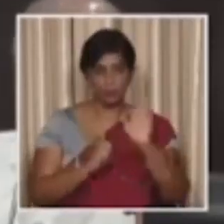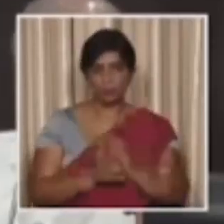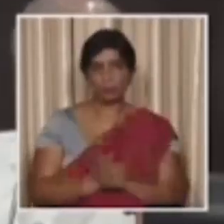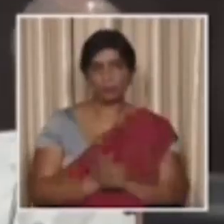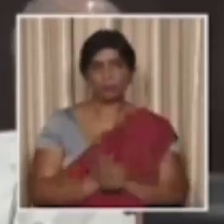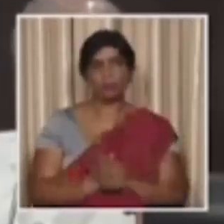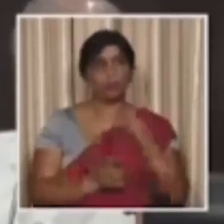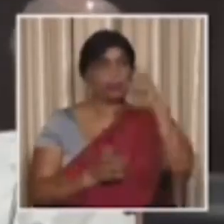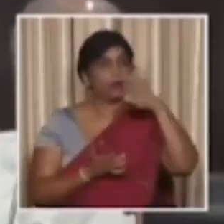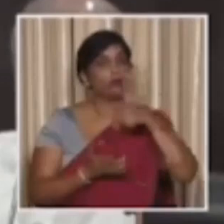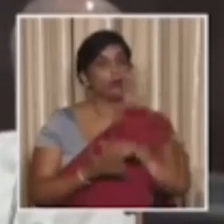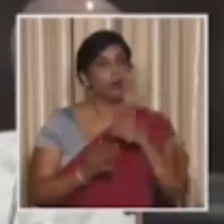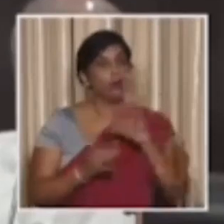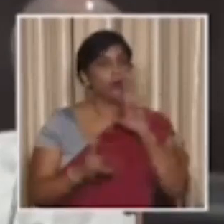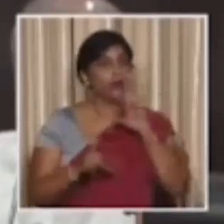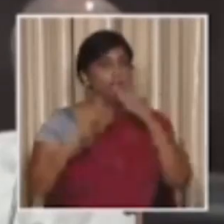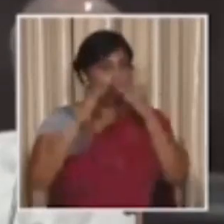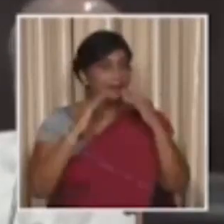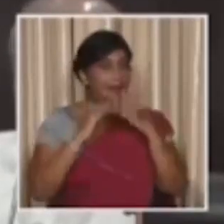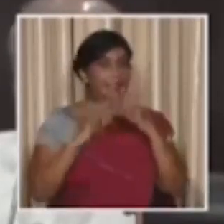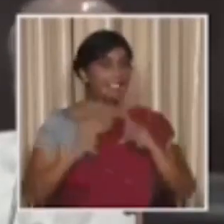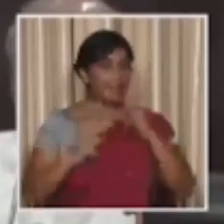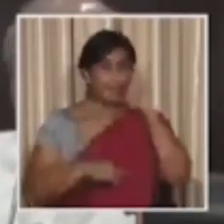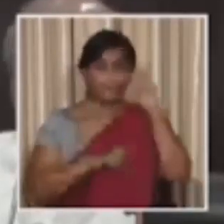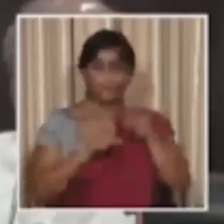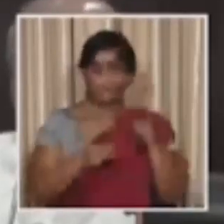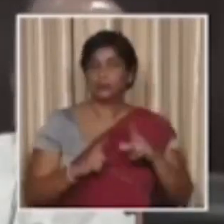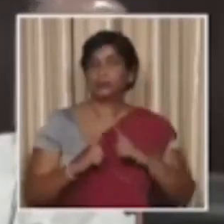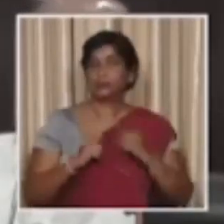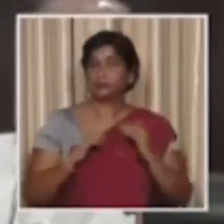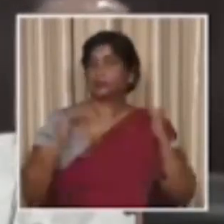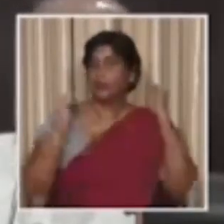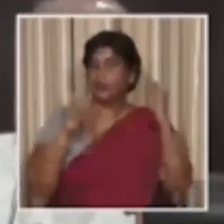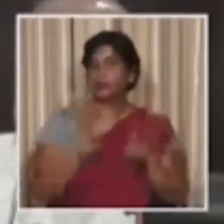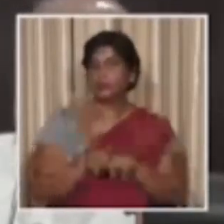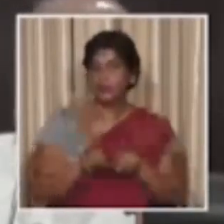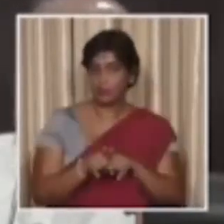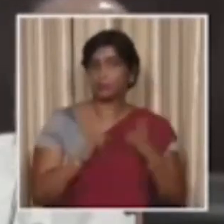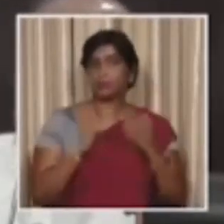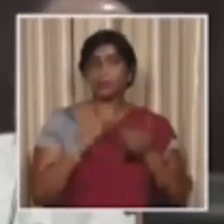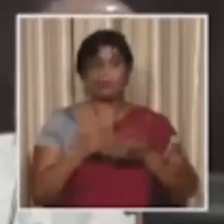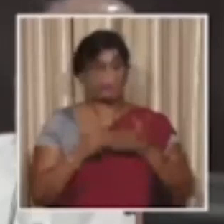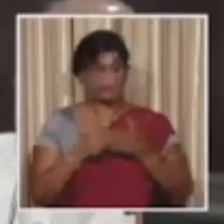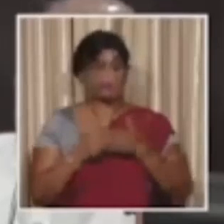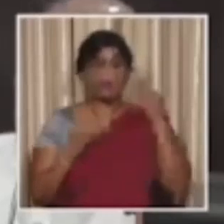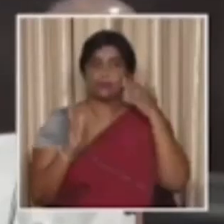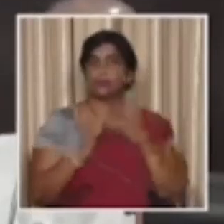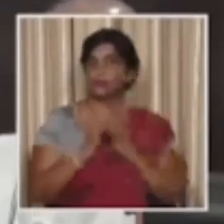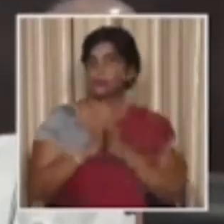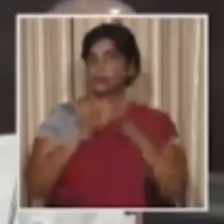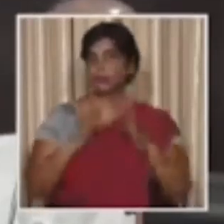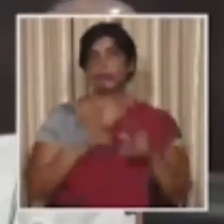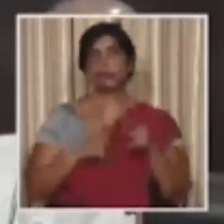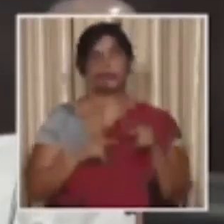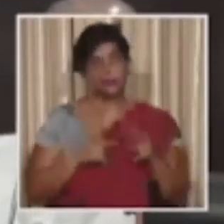කරනවා. කොළඹ නගරයේ වතු නිවාසවලට ජීවත් වෙන ජනතාවගේ ජීවන තත්ත්වයේ නගා සිටීම සහ ඉදිකිරීමේ ශේෂ්ත්‍රයේ වර්ධනය